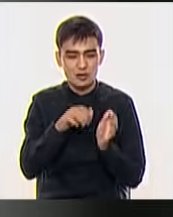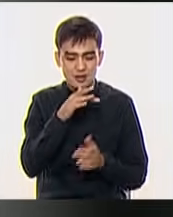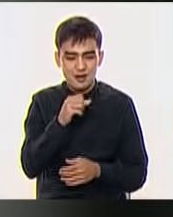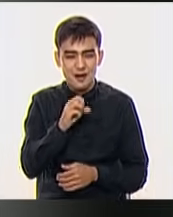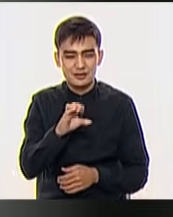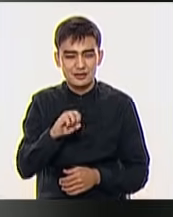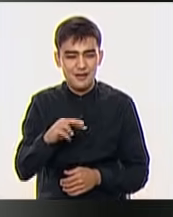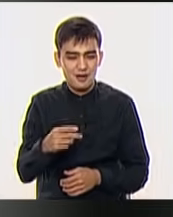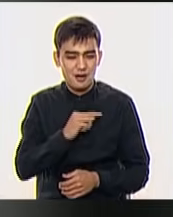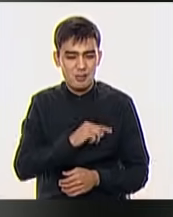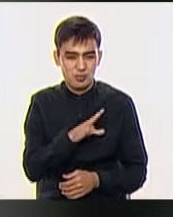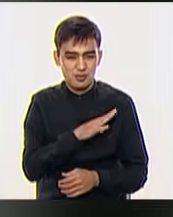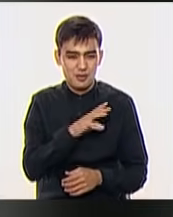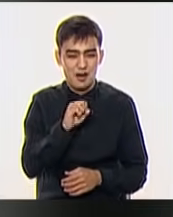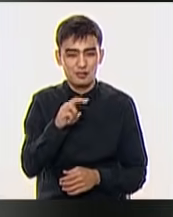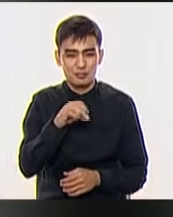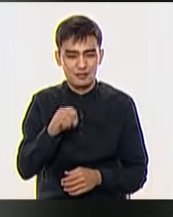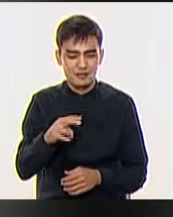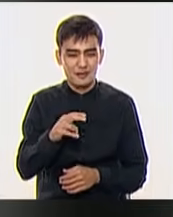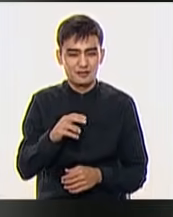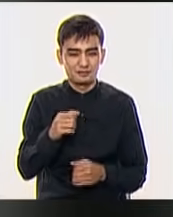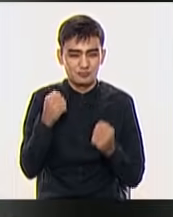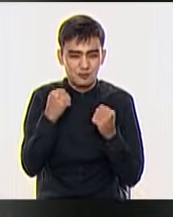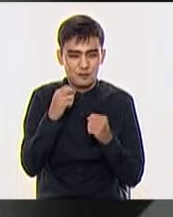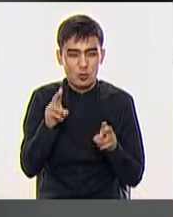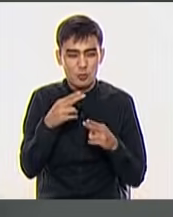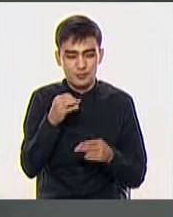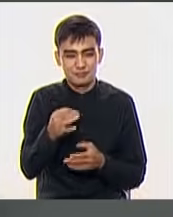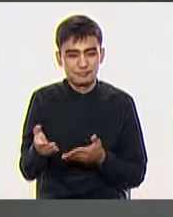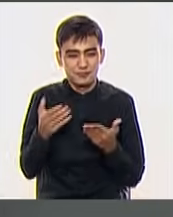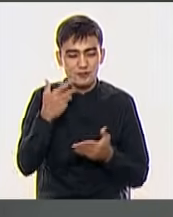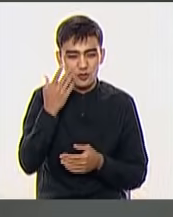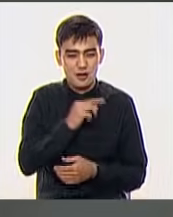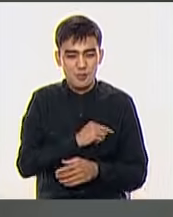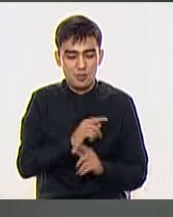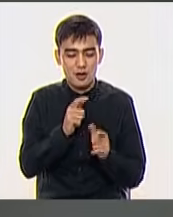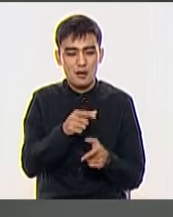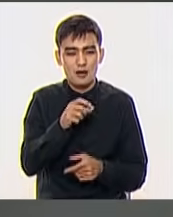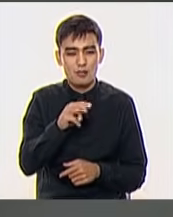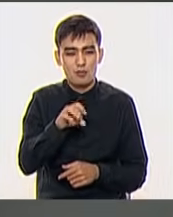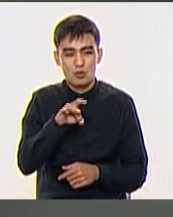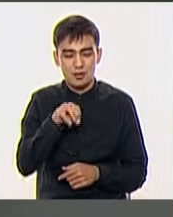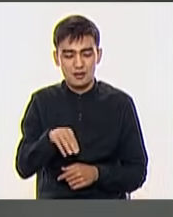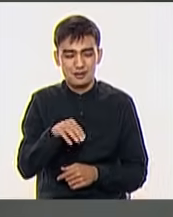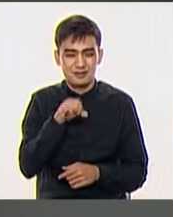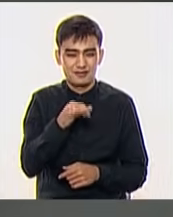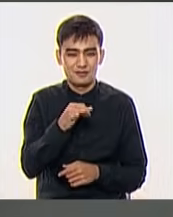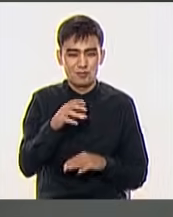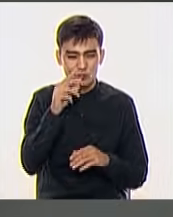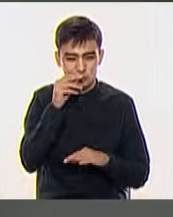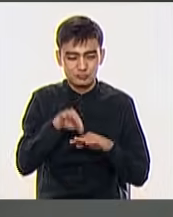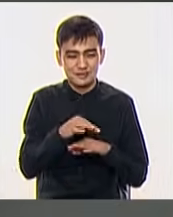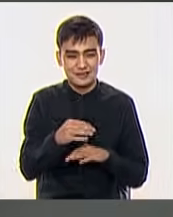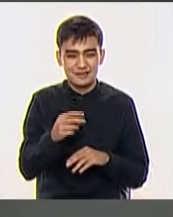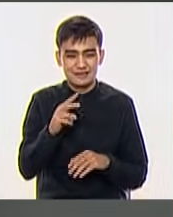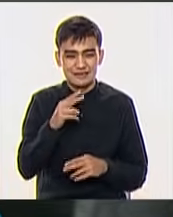26-летняя Асель работала администратором в столичном фитнес-клубе, когда получила приглашение на работу от Мурата, мужа двоюродной сестры. Трудиться